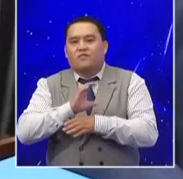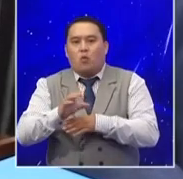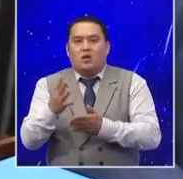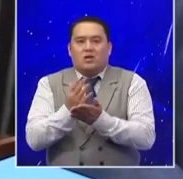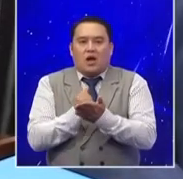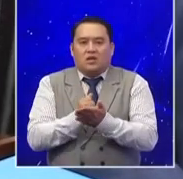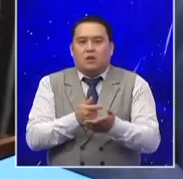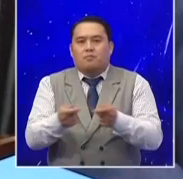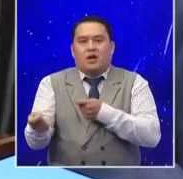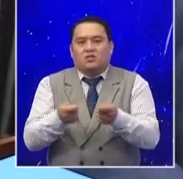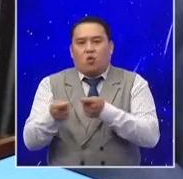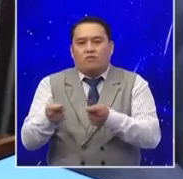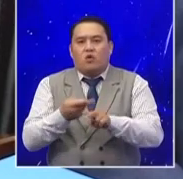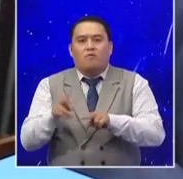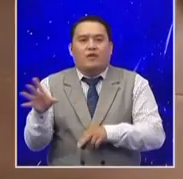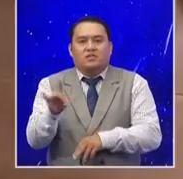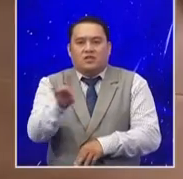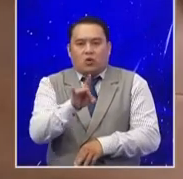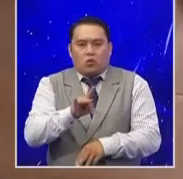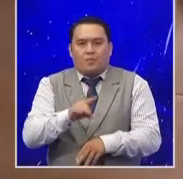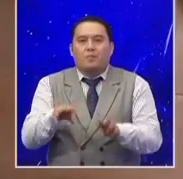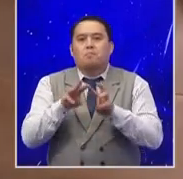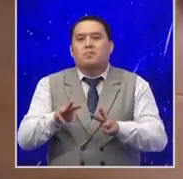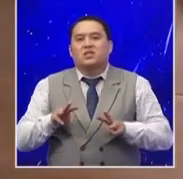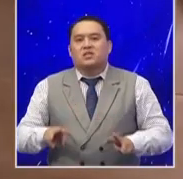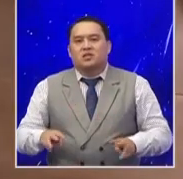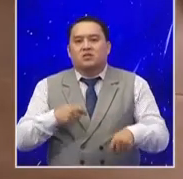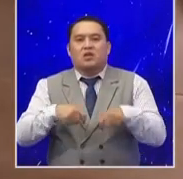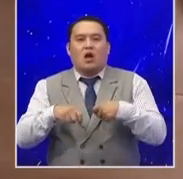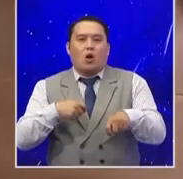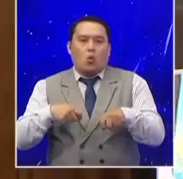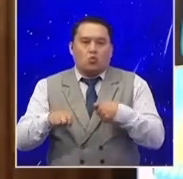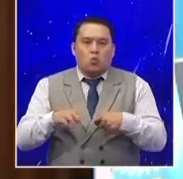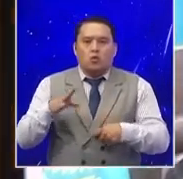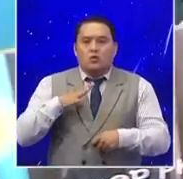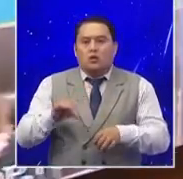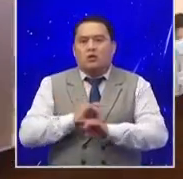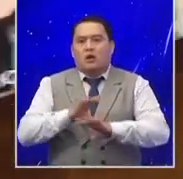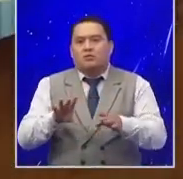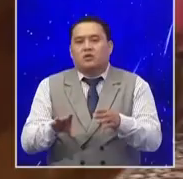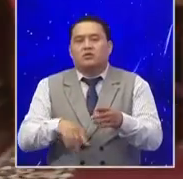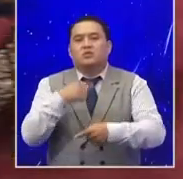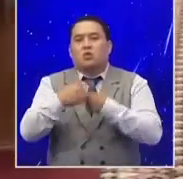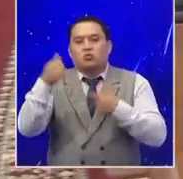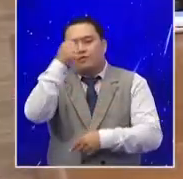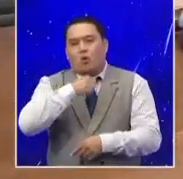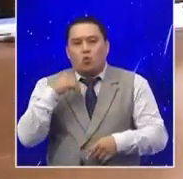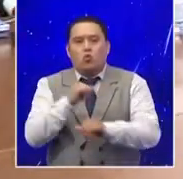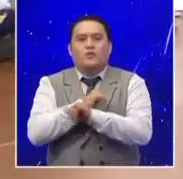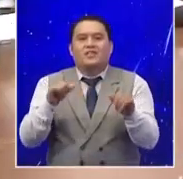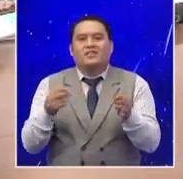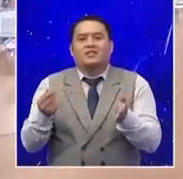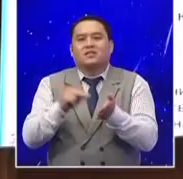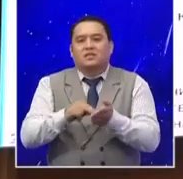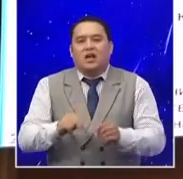производства, хранения и поставок продукции во все регионы. Как заверил министр торговли и интеграции Бахыт Султанов, до конца года рост цен на